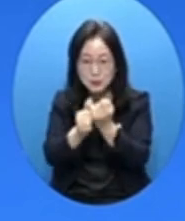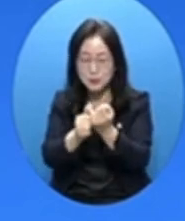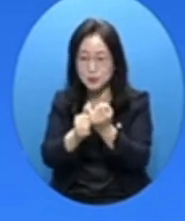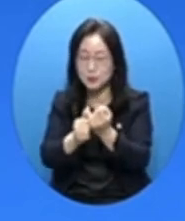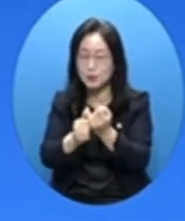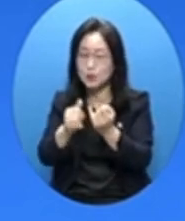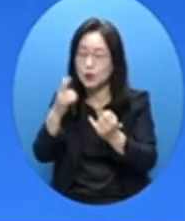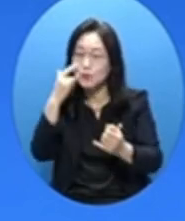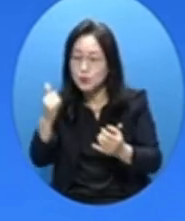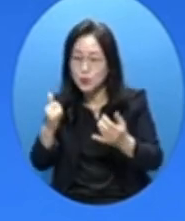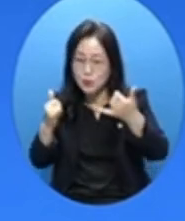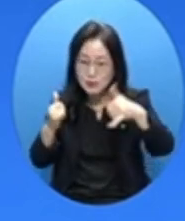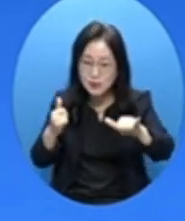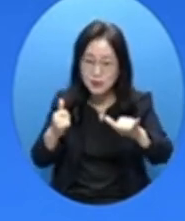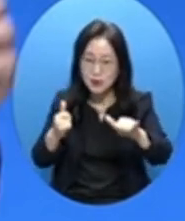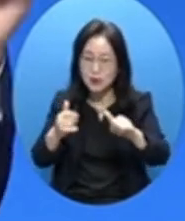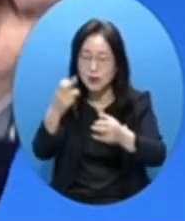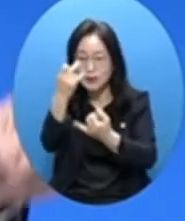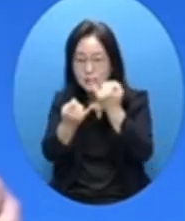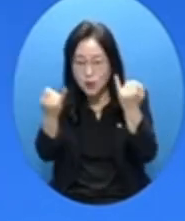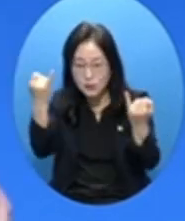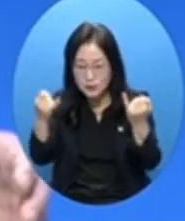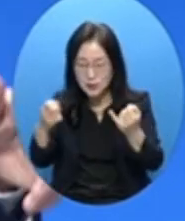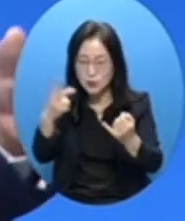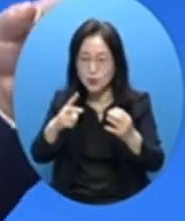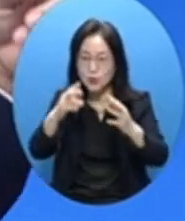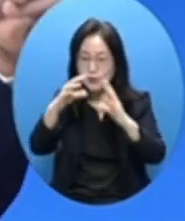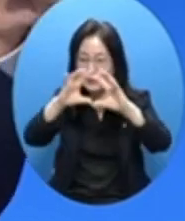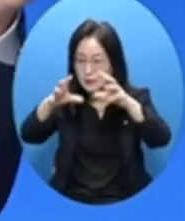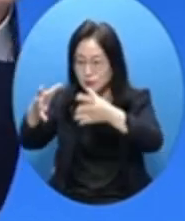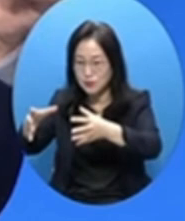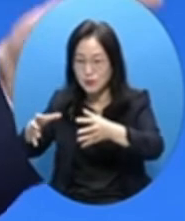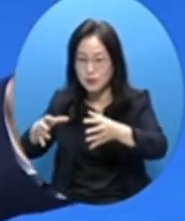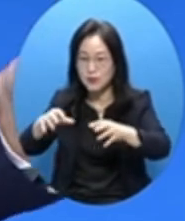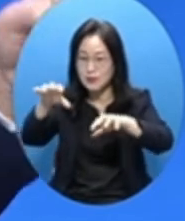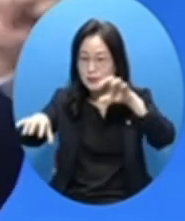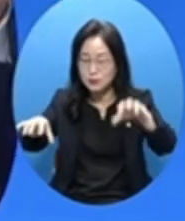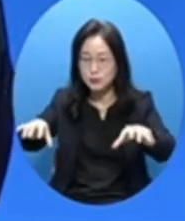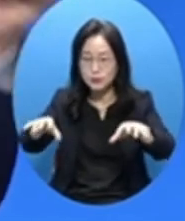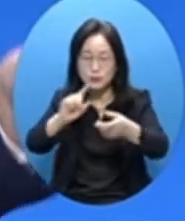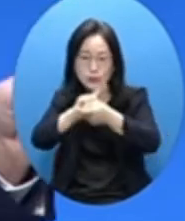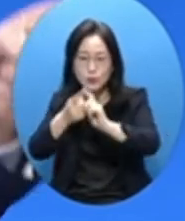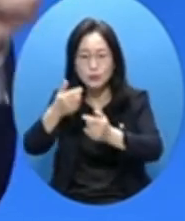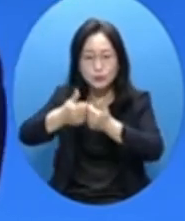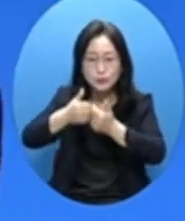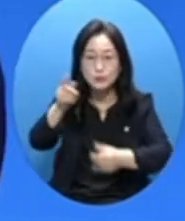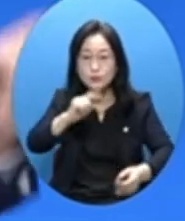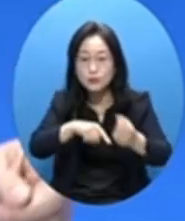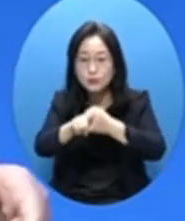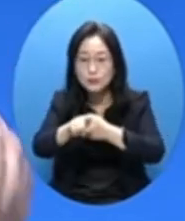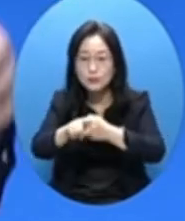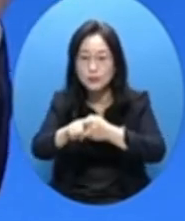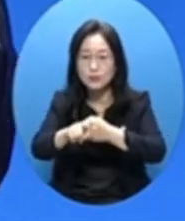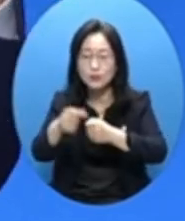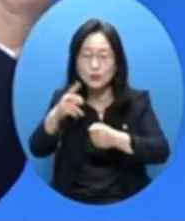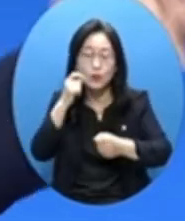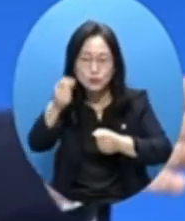자녀간의 형제간에 이웃간에 날아간에 지금 러시아와 우크라이나